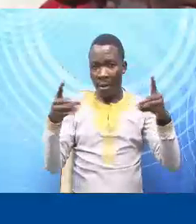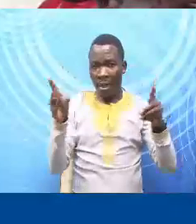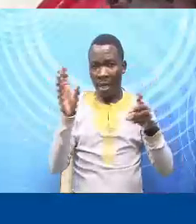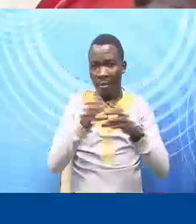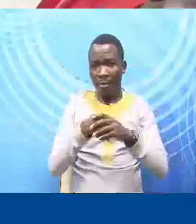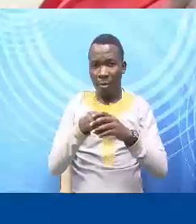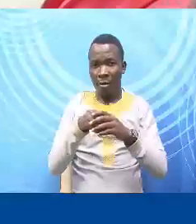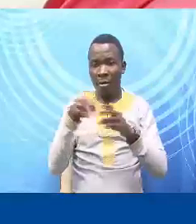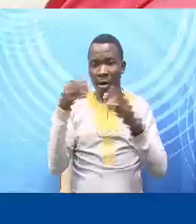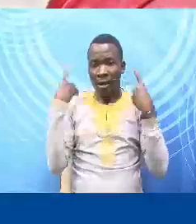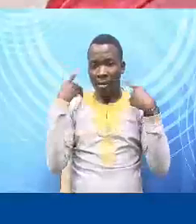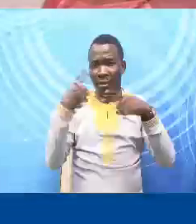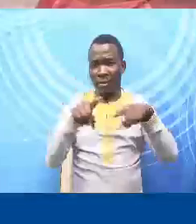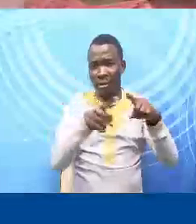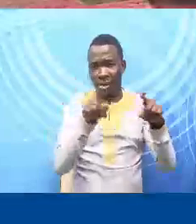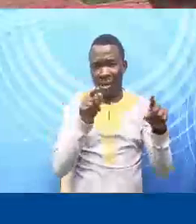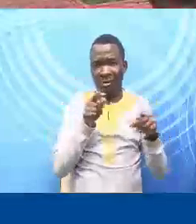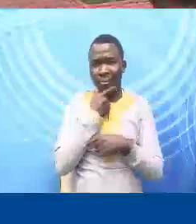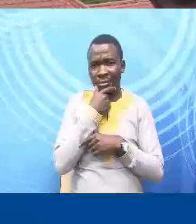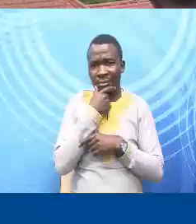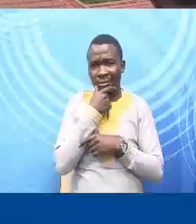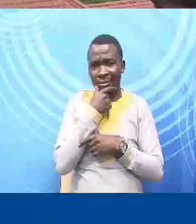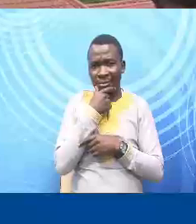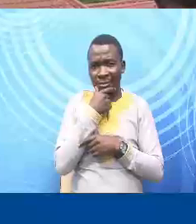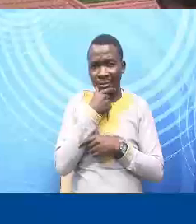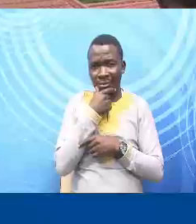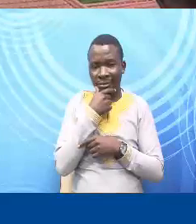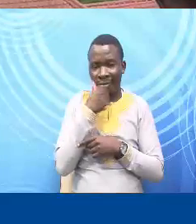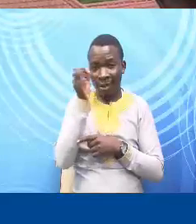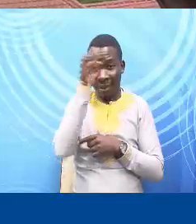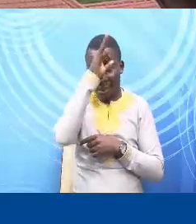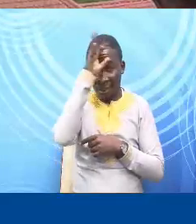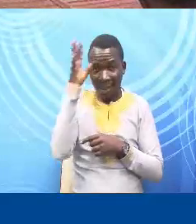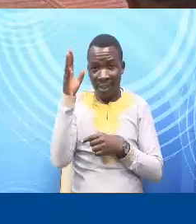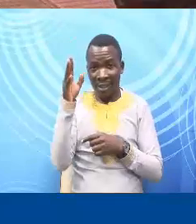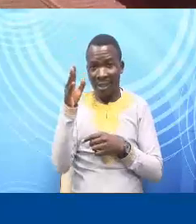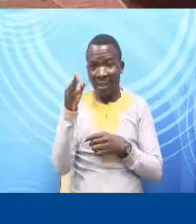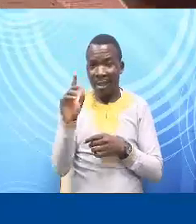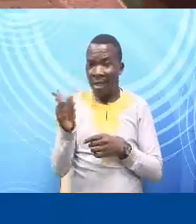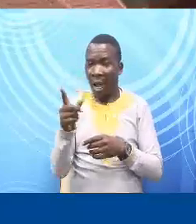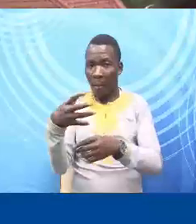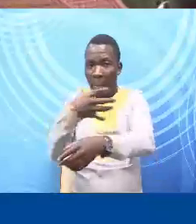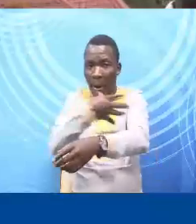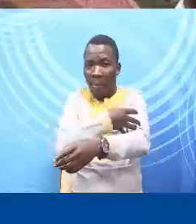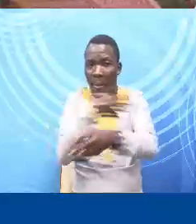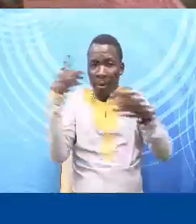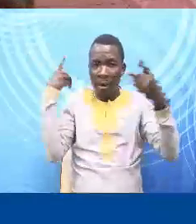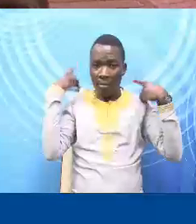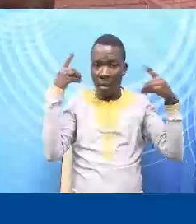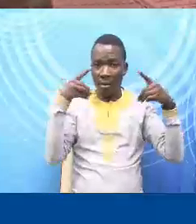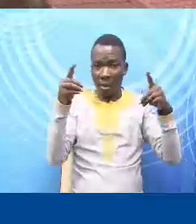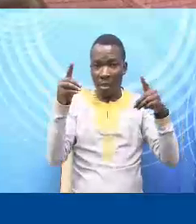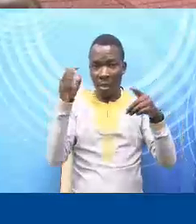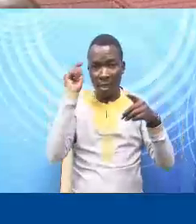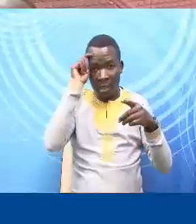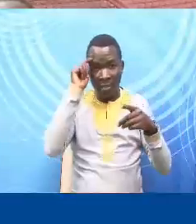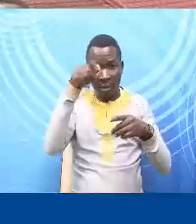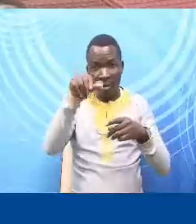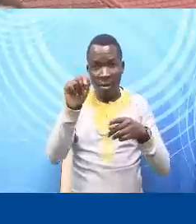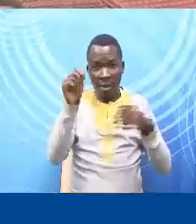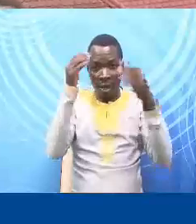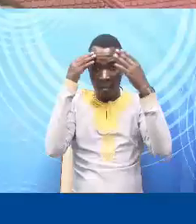bansi kabisa njyewe numiwe kabisa ntabwo ari imbaraga z'abazimu n'impano ye sinzi njyewe ahantu yayikuye si n'ubwa mbere mubonye ajya